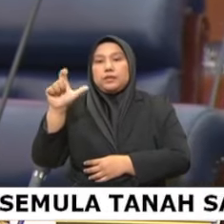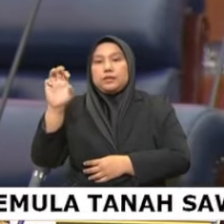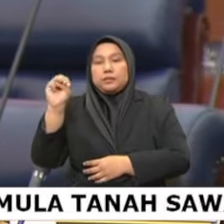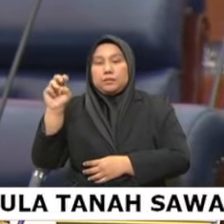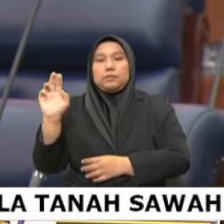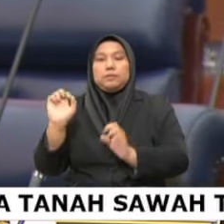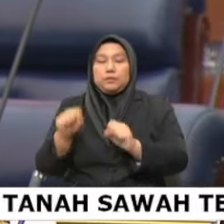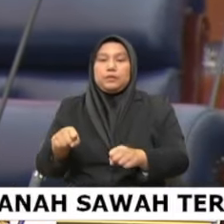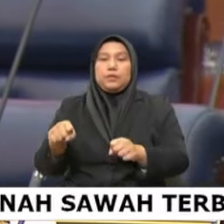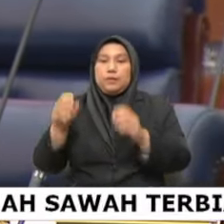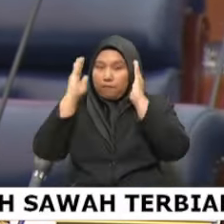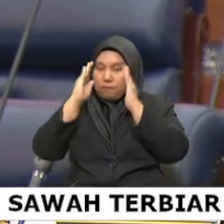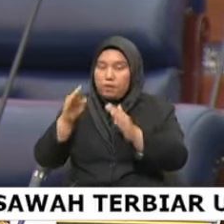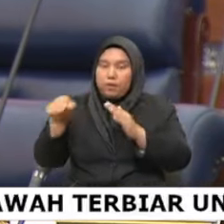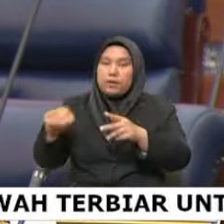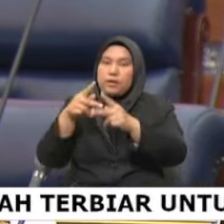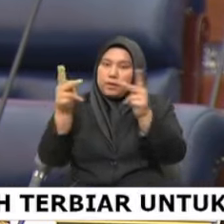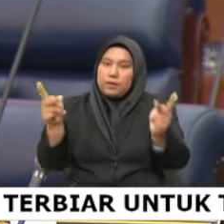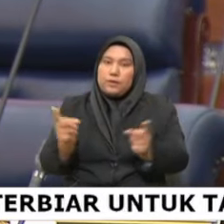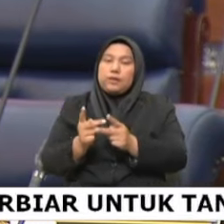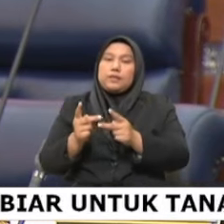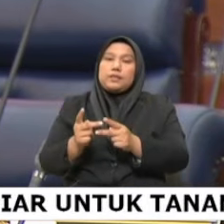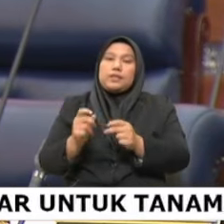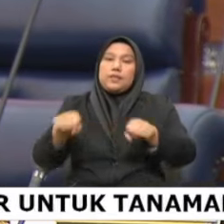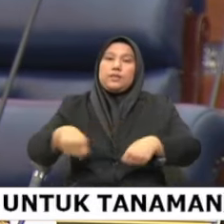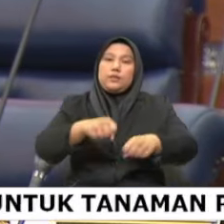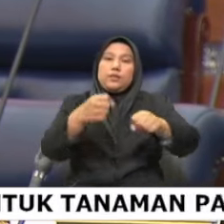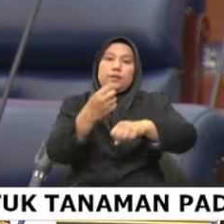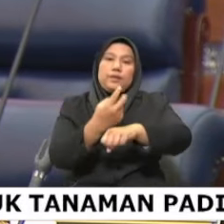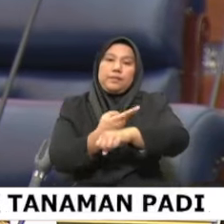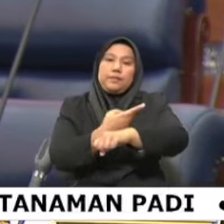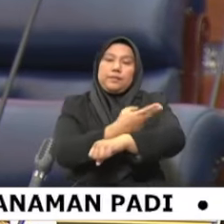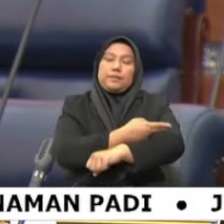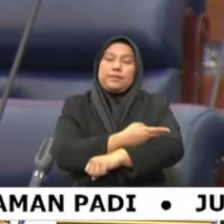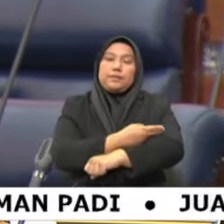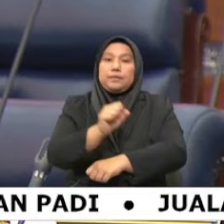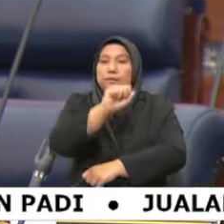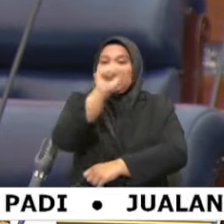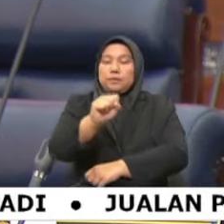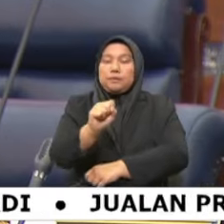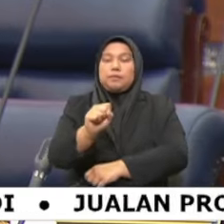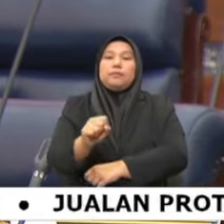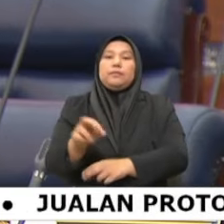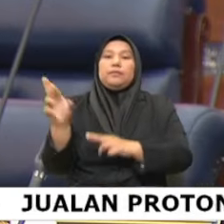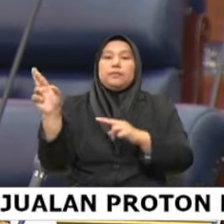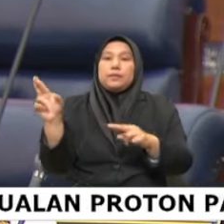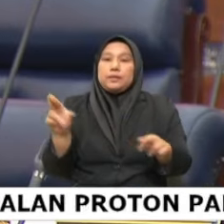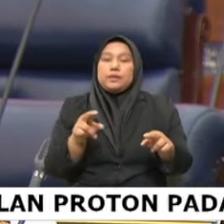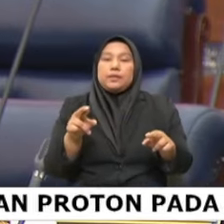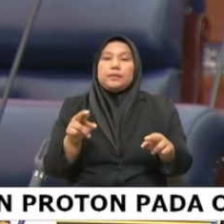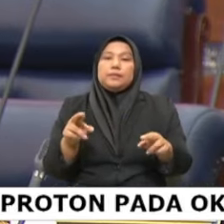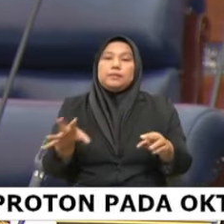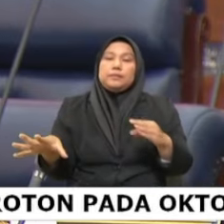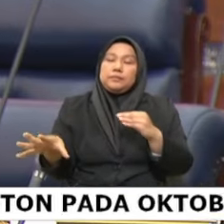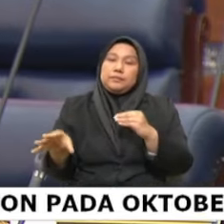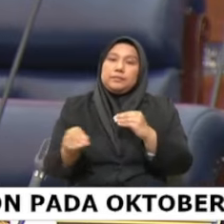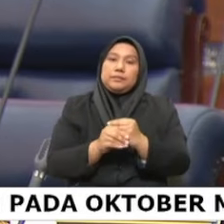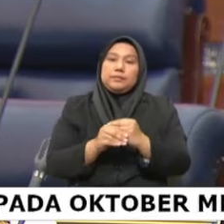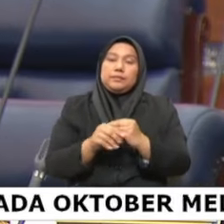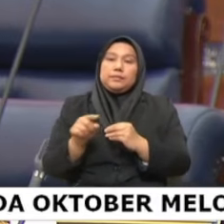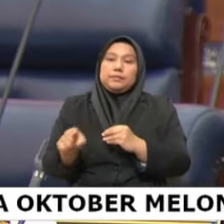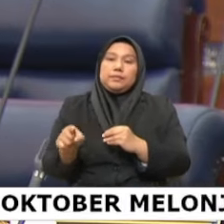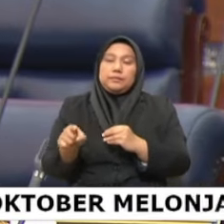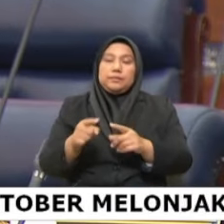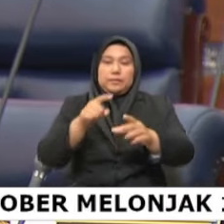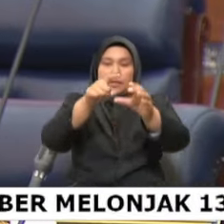Siput ini. Persoalan saya, apakah perancangan penambahbaikan menarik lebih ramai pelancong domestik